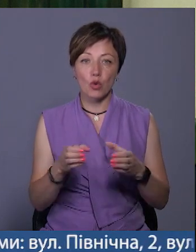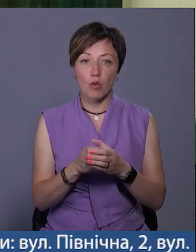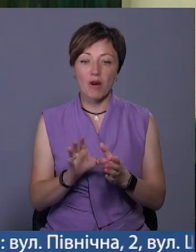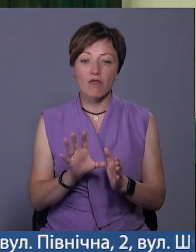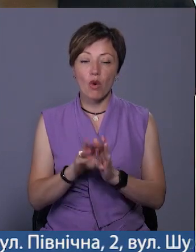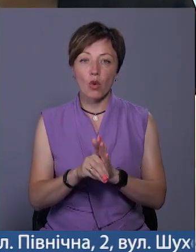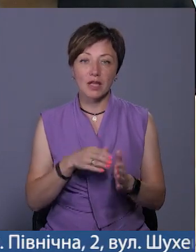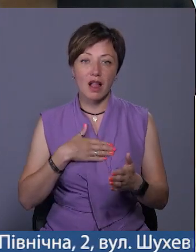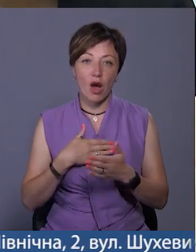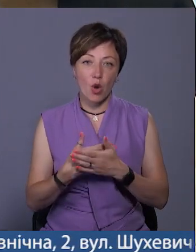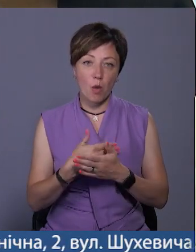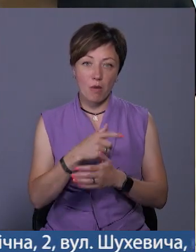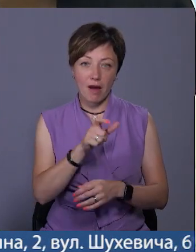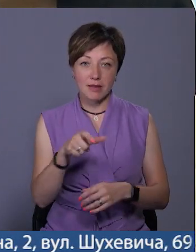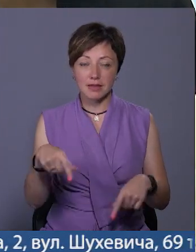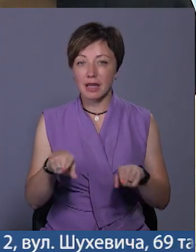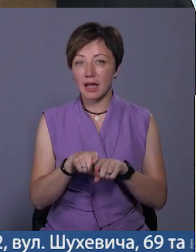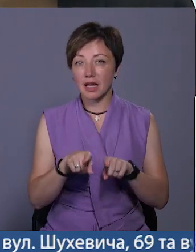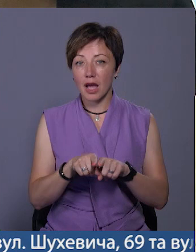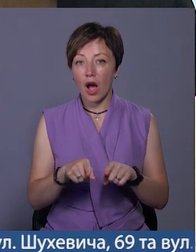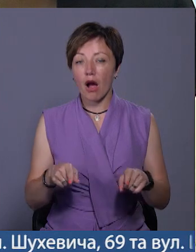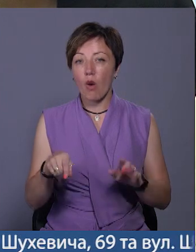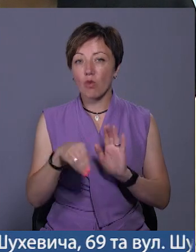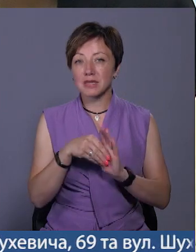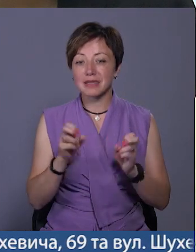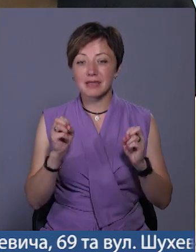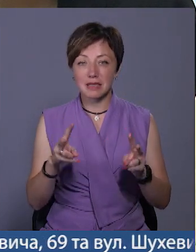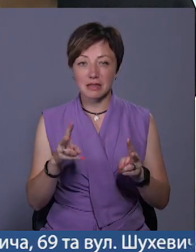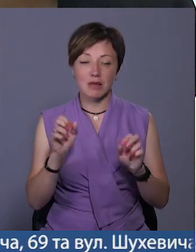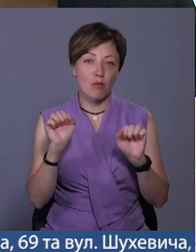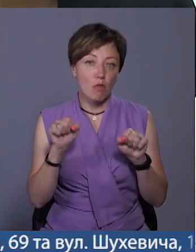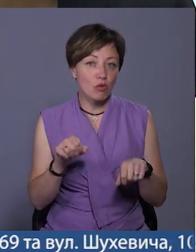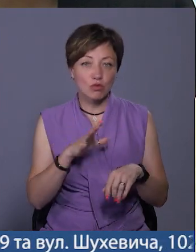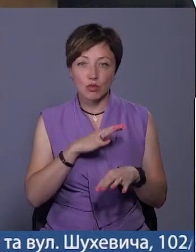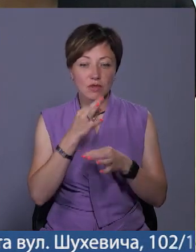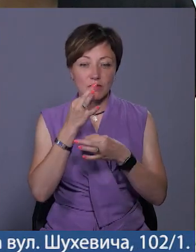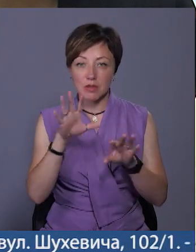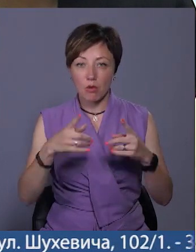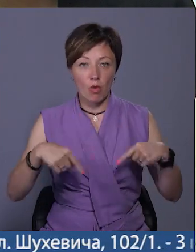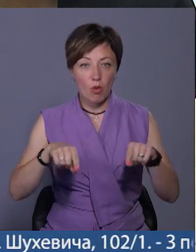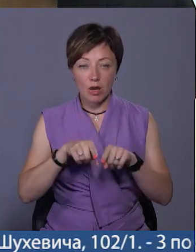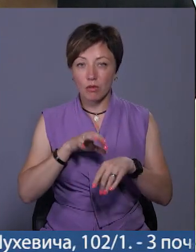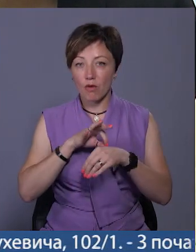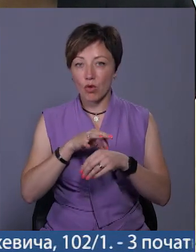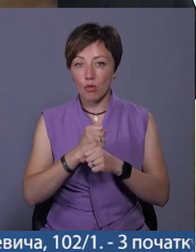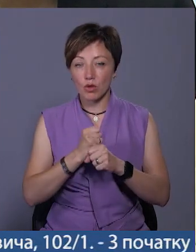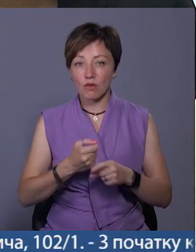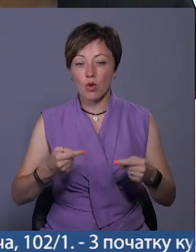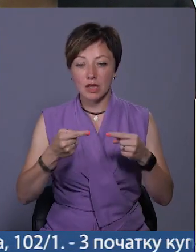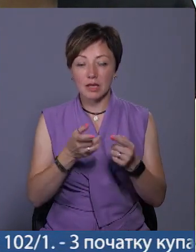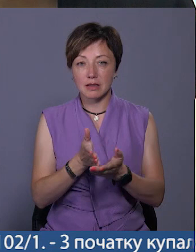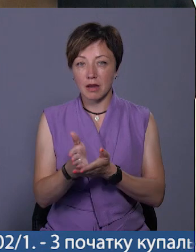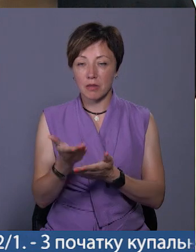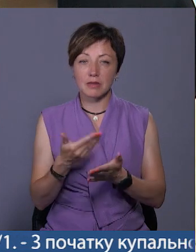входила громадськість. Такі корупційні ризики, які притаманні всім органам, які проводять роботу в конкретному напрямку.